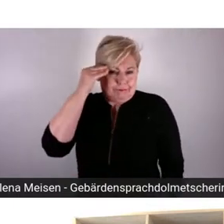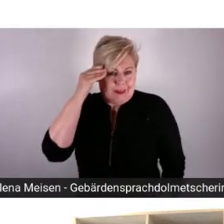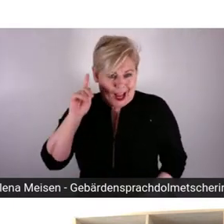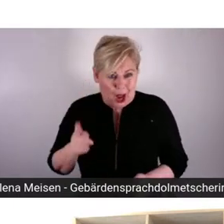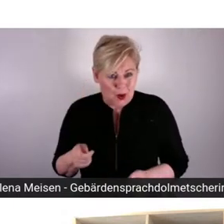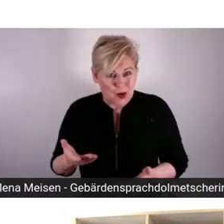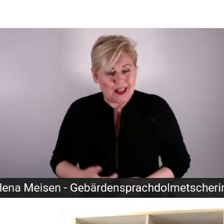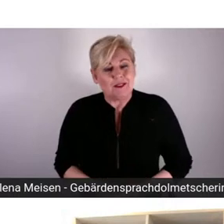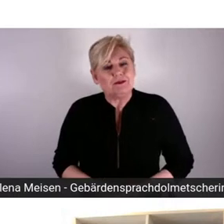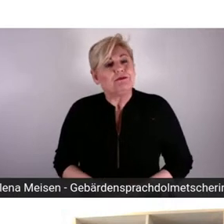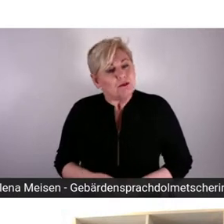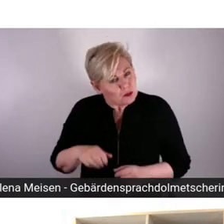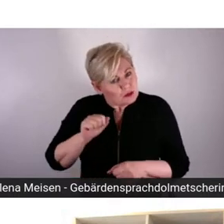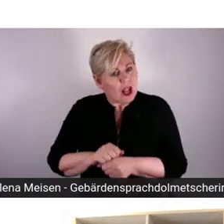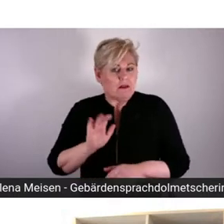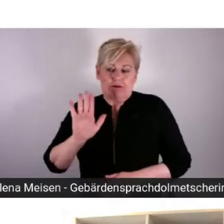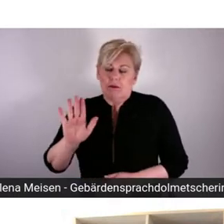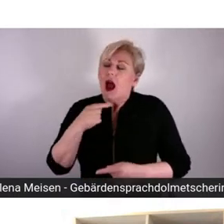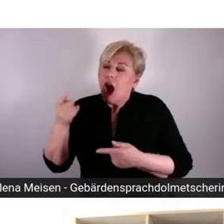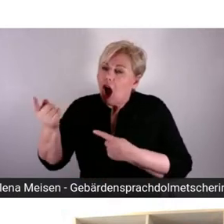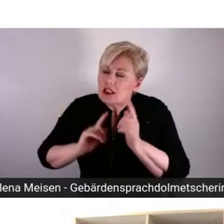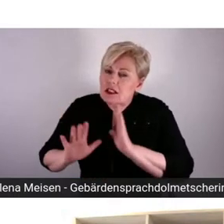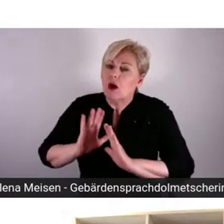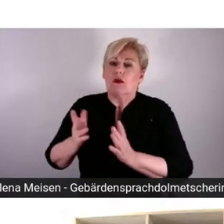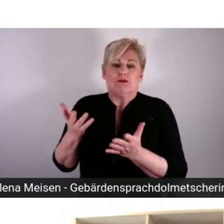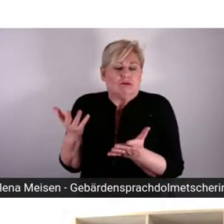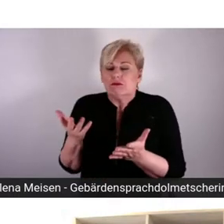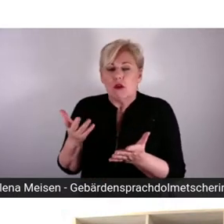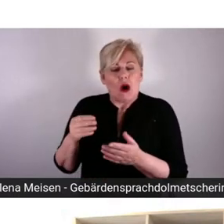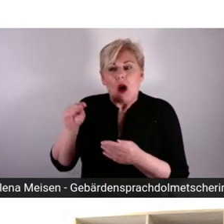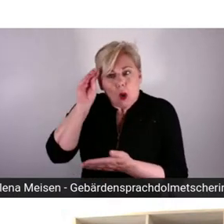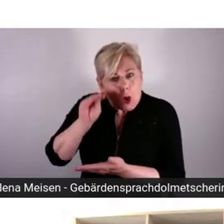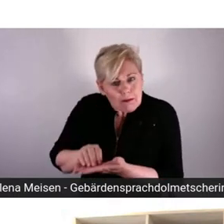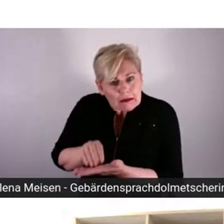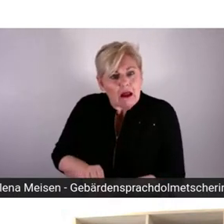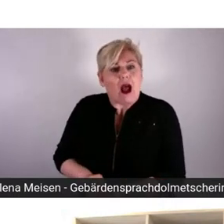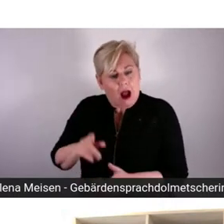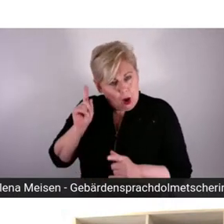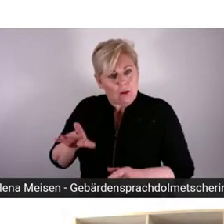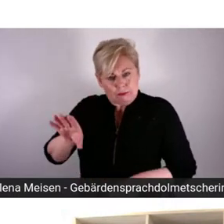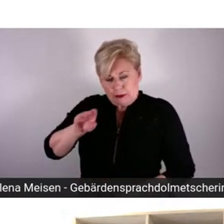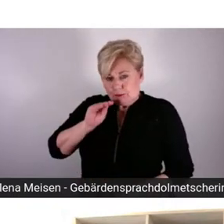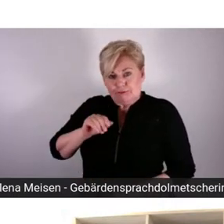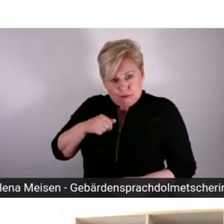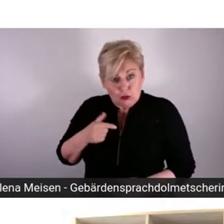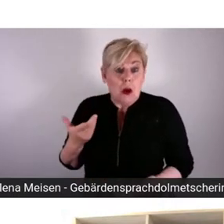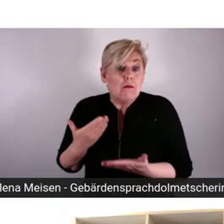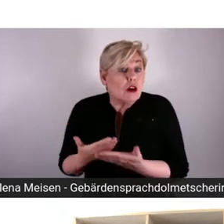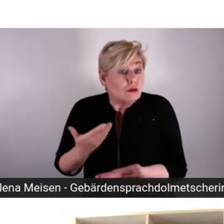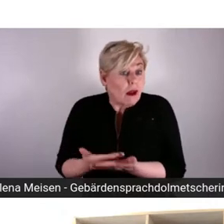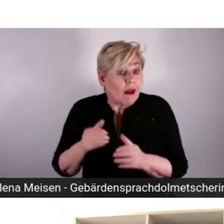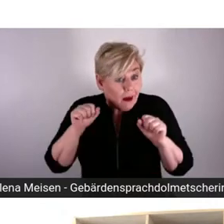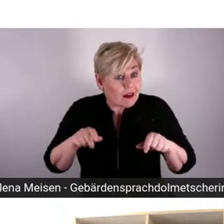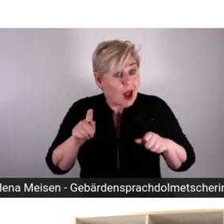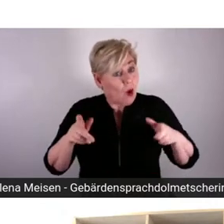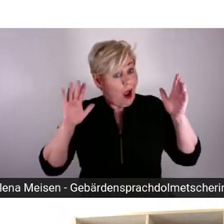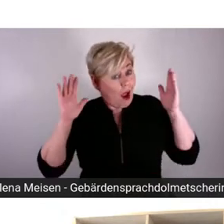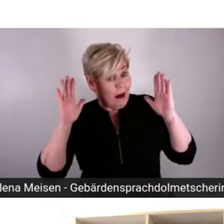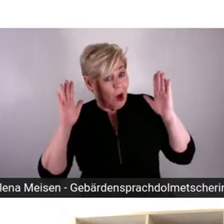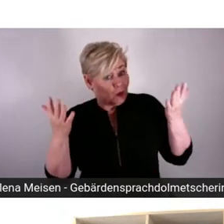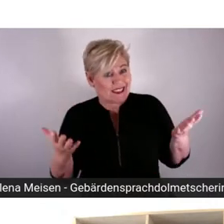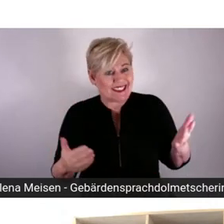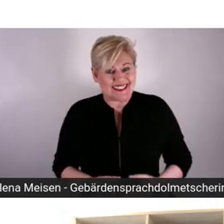können Ihre Äußerungen, Ihre Kommentare auch aufnehmen. Und das wollen wir auch machen. Sie können zum Beispiel applaudieren. Das ist immer ein